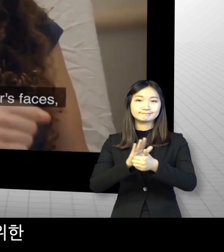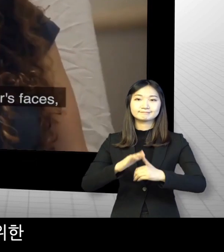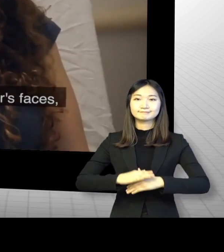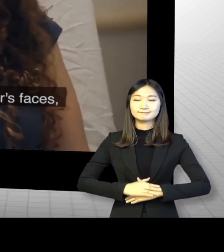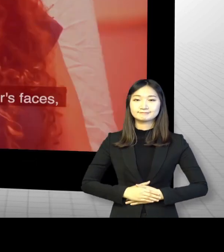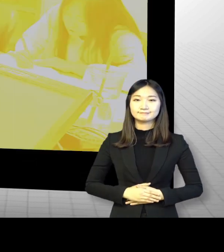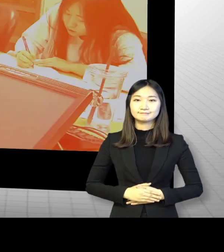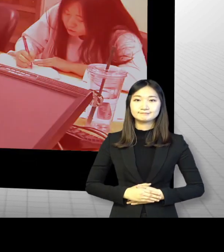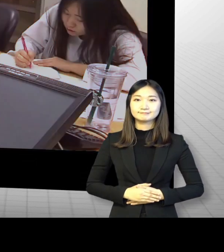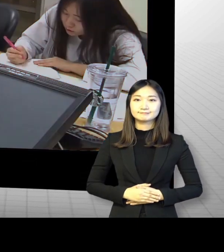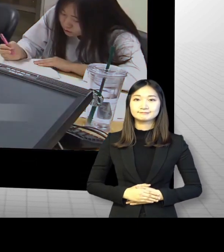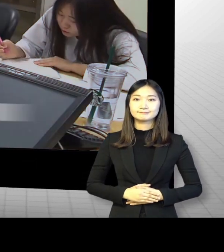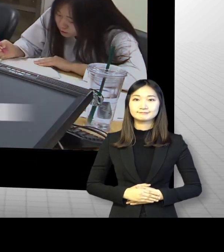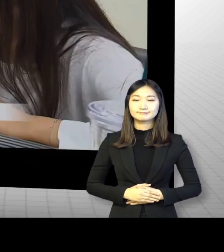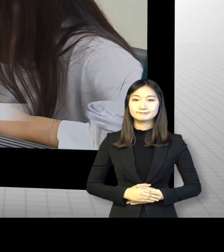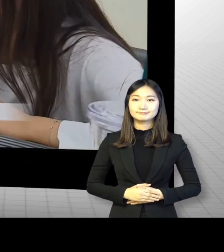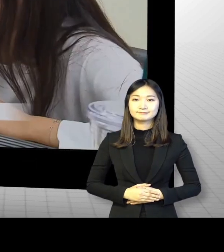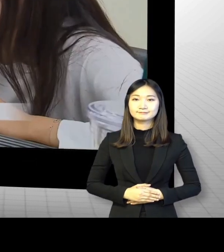것이죠.